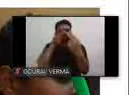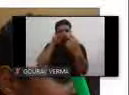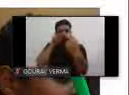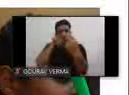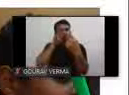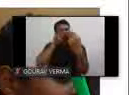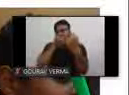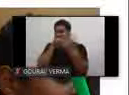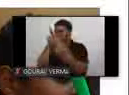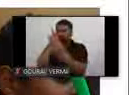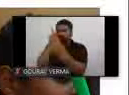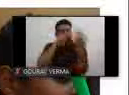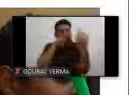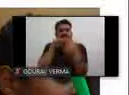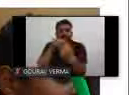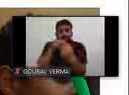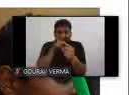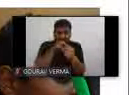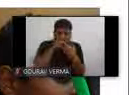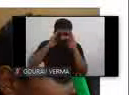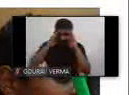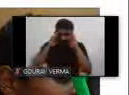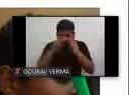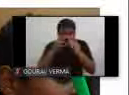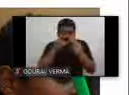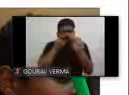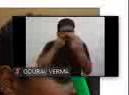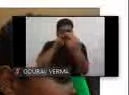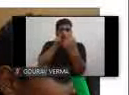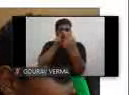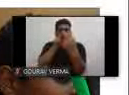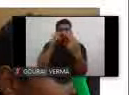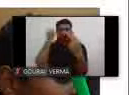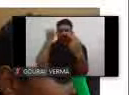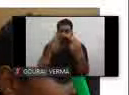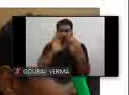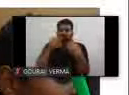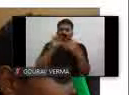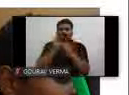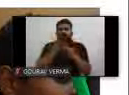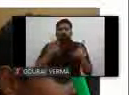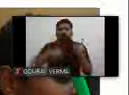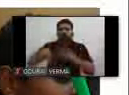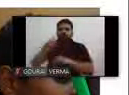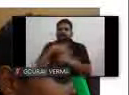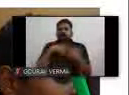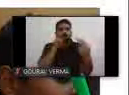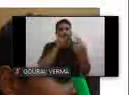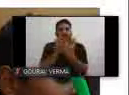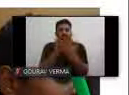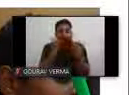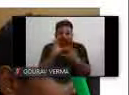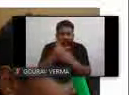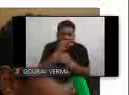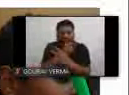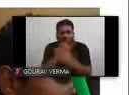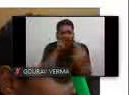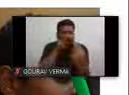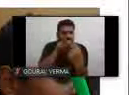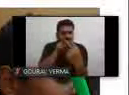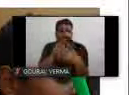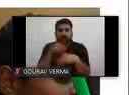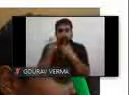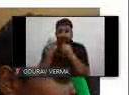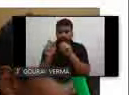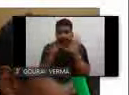लिए, दैट विजुअल अटेंशन एक बार मिल गया, देन द चाइल्ड विल फिक्सेट ऑन द ऑब्जेक्ट और द टॉय. बाय 6 months ऑफ डेवलपमेंट